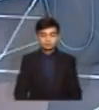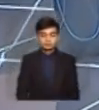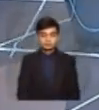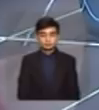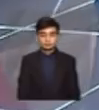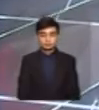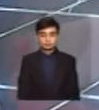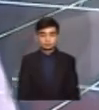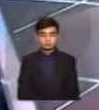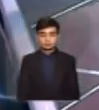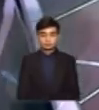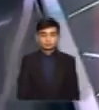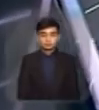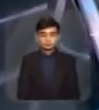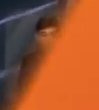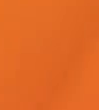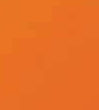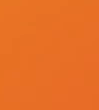сейчас.